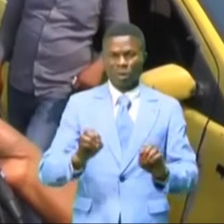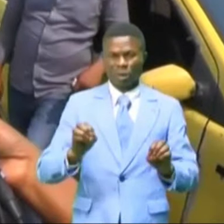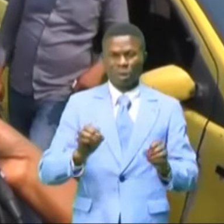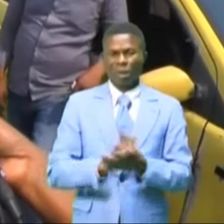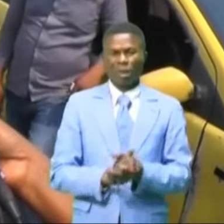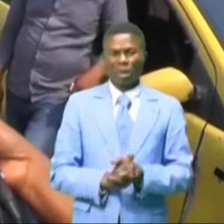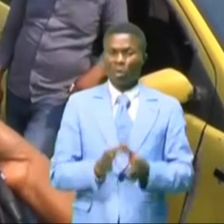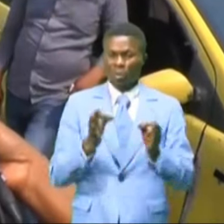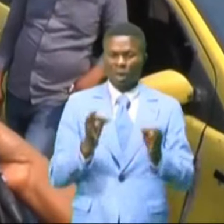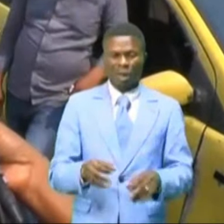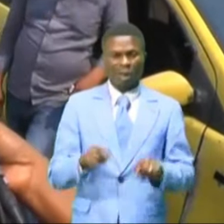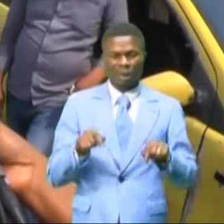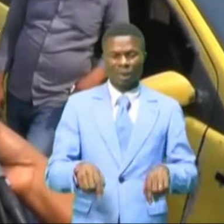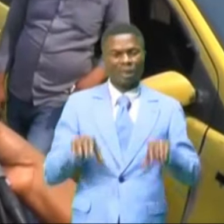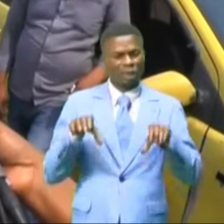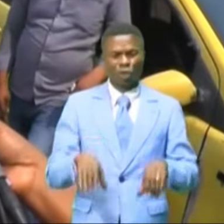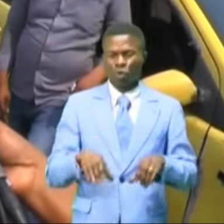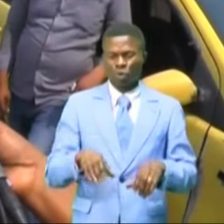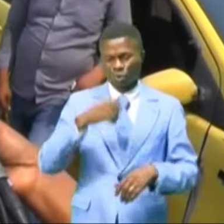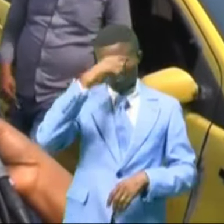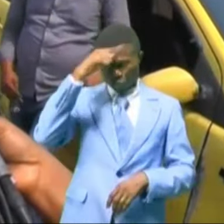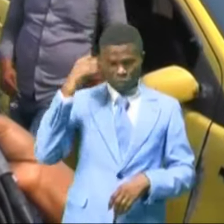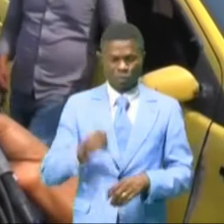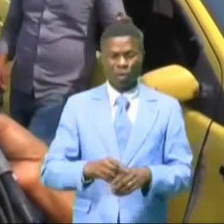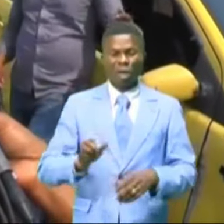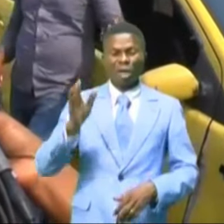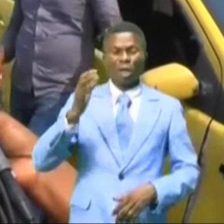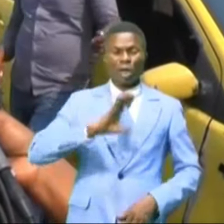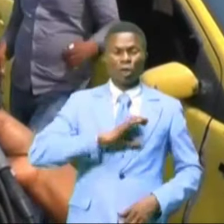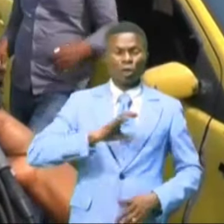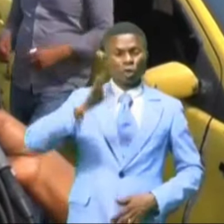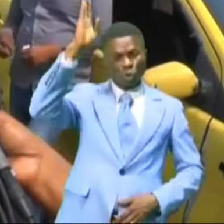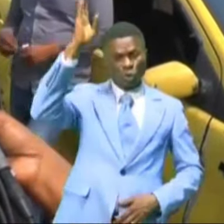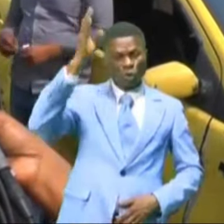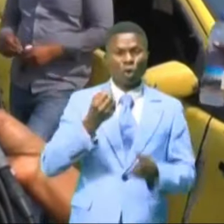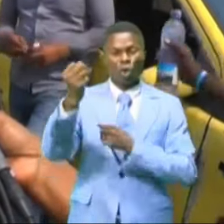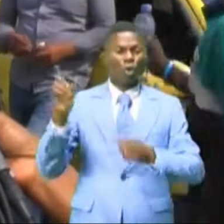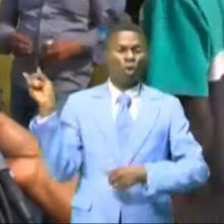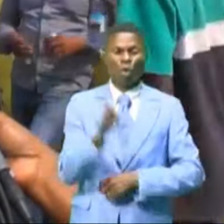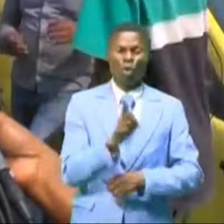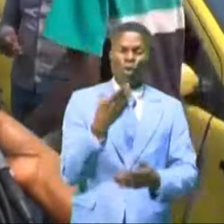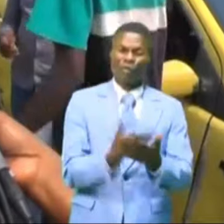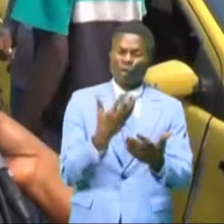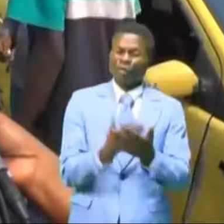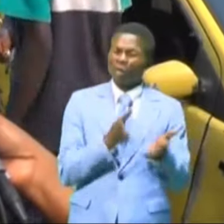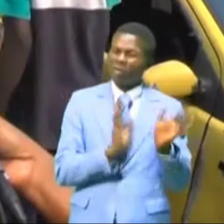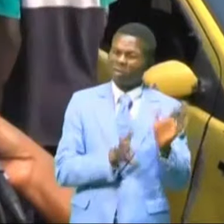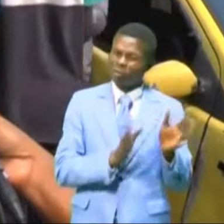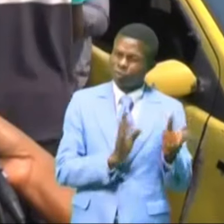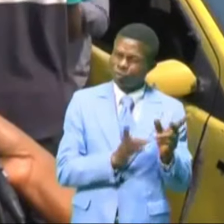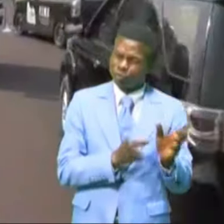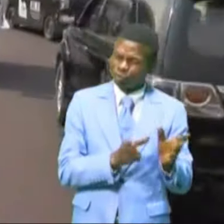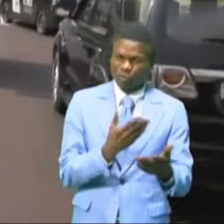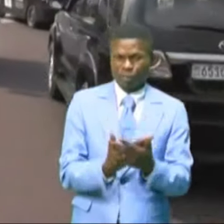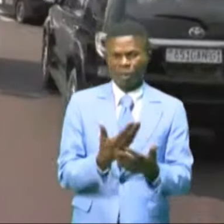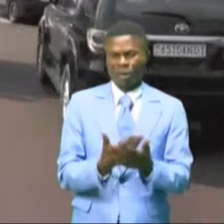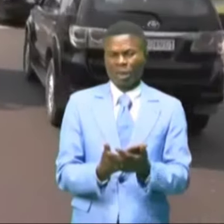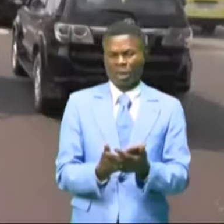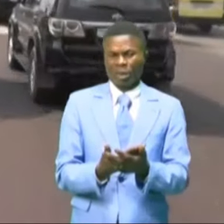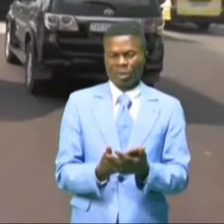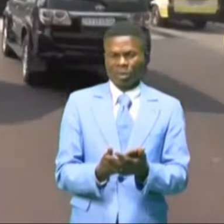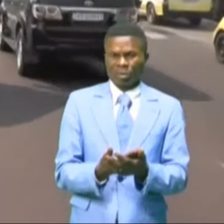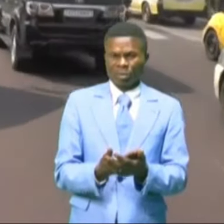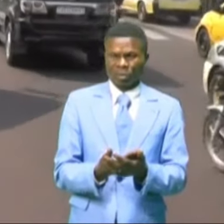accidents. Mais awa tozali na roulage té mituka eyaka na vitesse ya makasi. En dépit